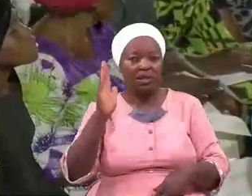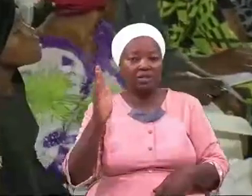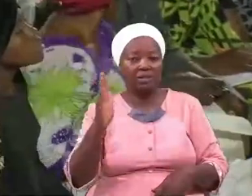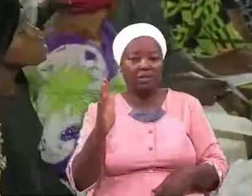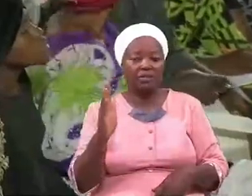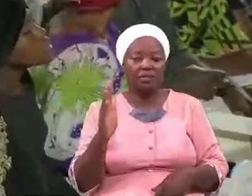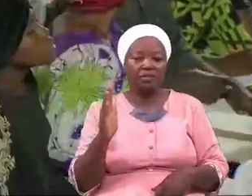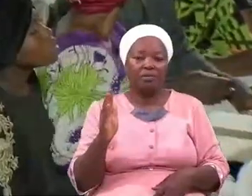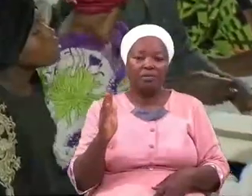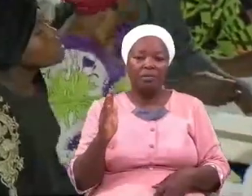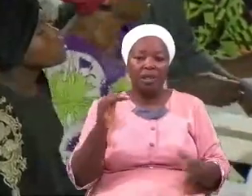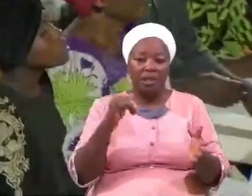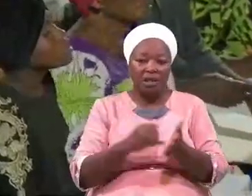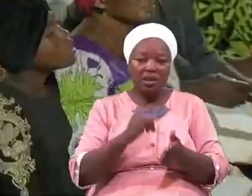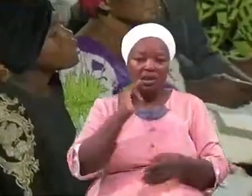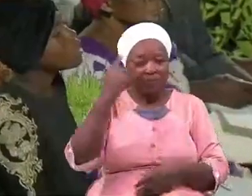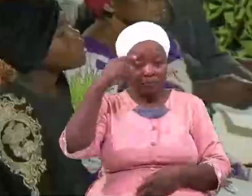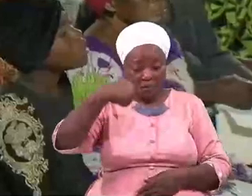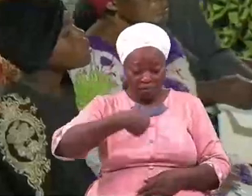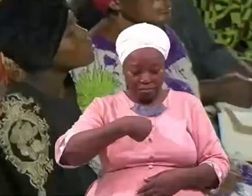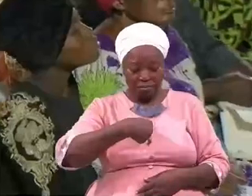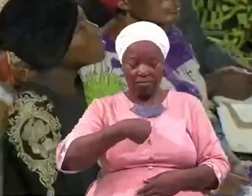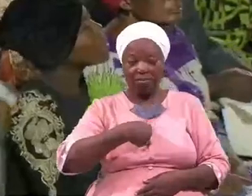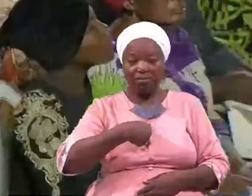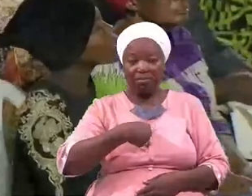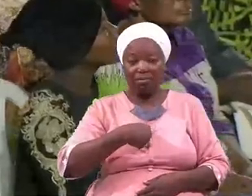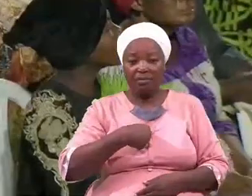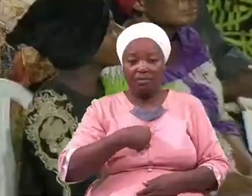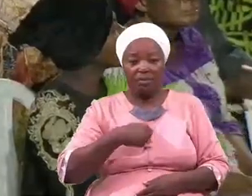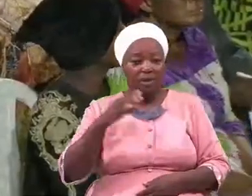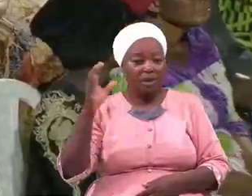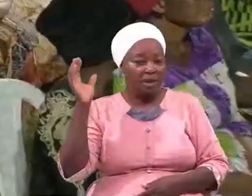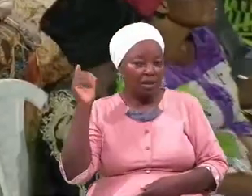donnent le témoignage. C'est pour moi.